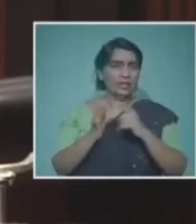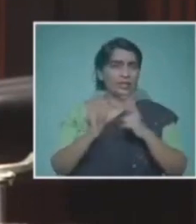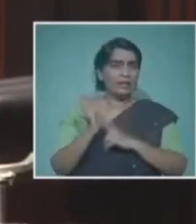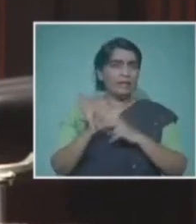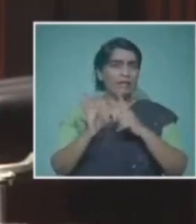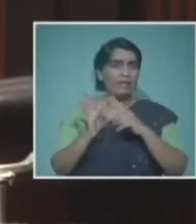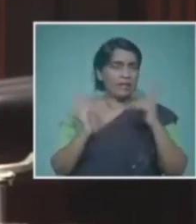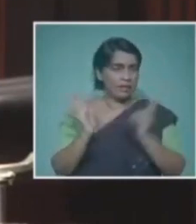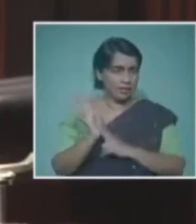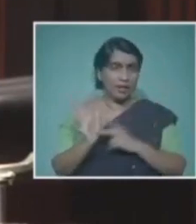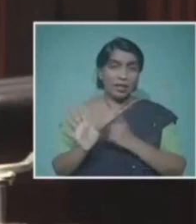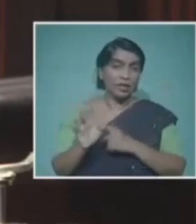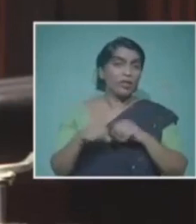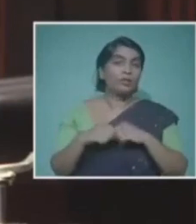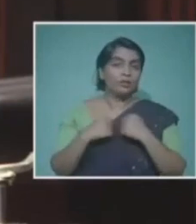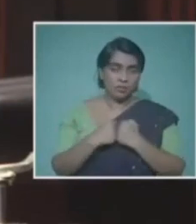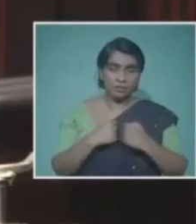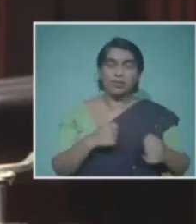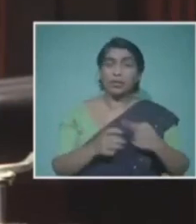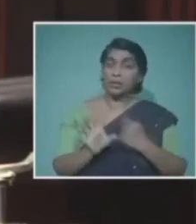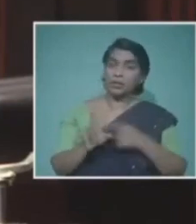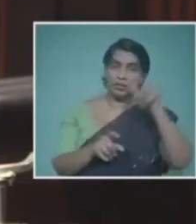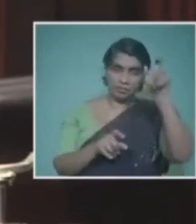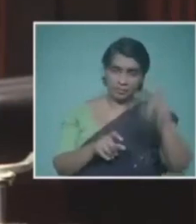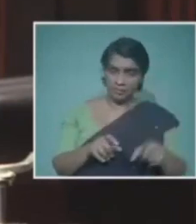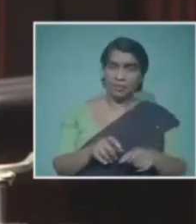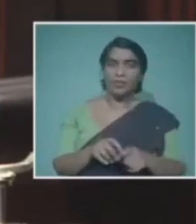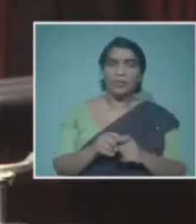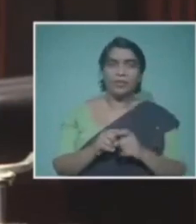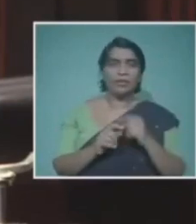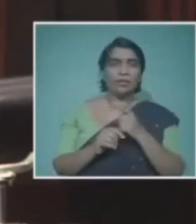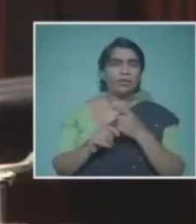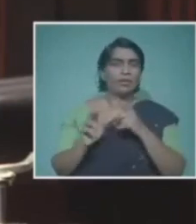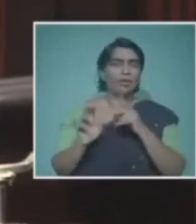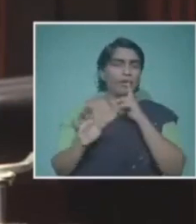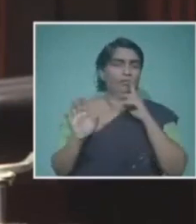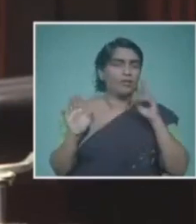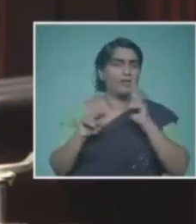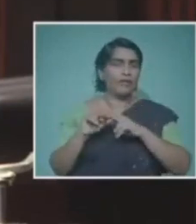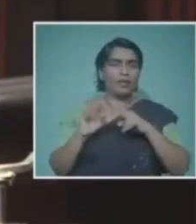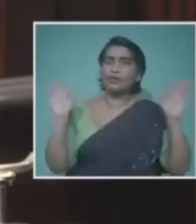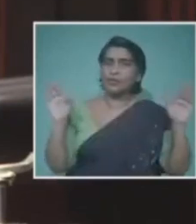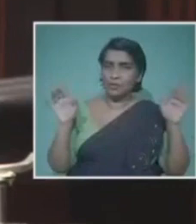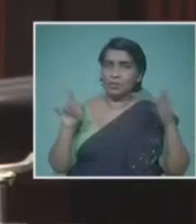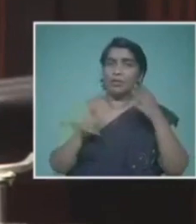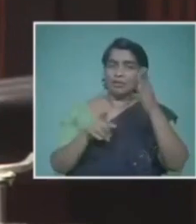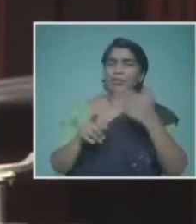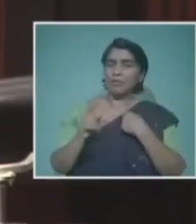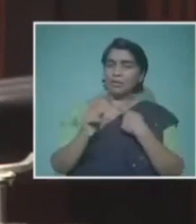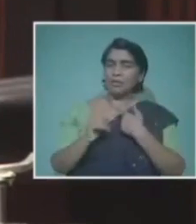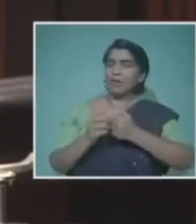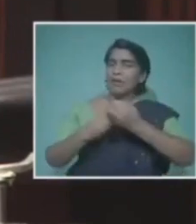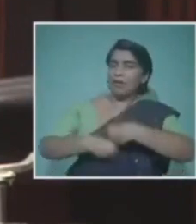மாவீரர்களை நினைவு கூர்ந்துள்ளார். அத்துடன் ரணில் விக்ரமசிங்கு சம்பந்தன் ஒப்பந்தம் ஒன்றை மேற்கொண்டு தமிழ் மக்களின் பிரச்சினைகளுக்கு தீர்வு வழங்க வேண்டும் என்றும்